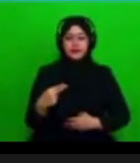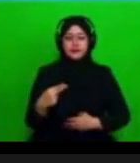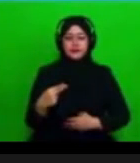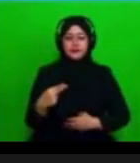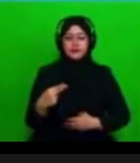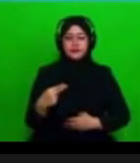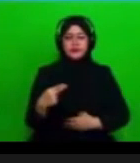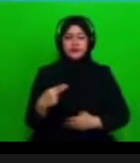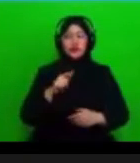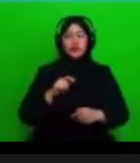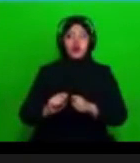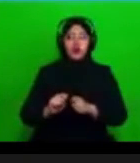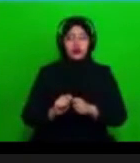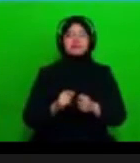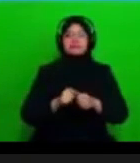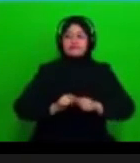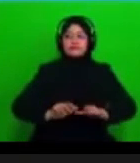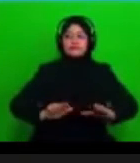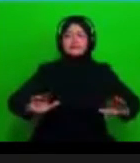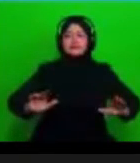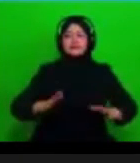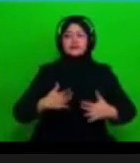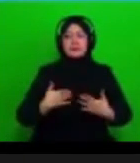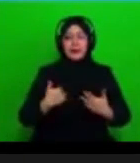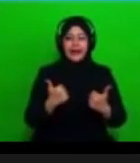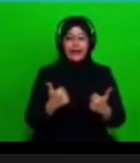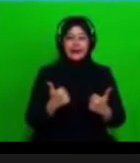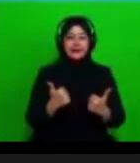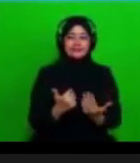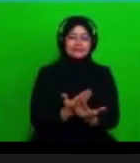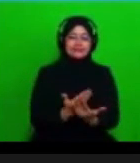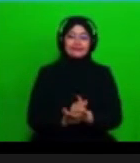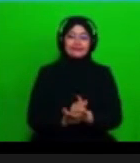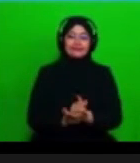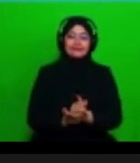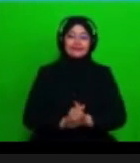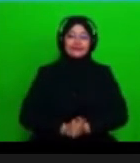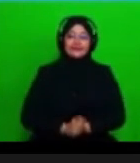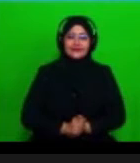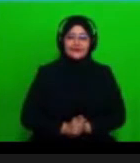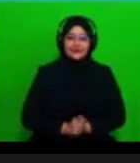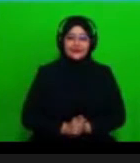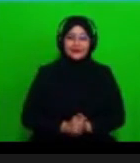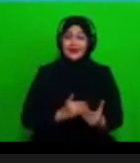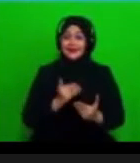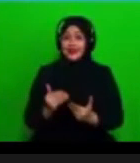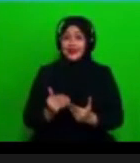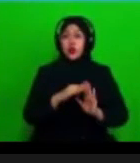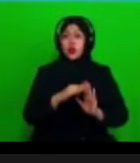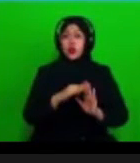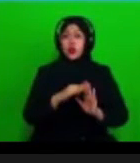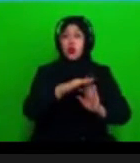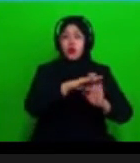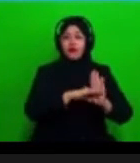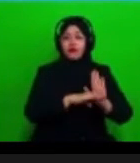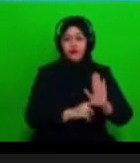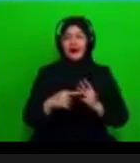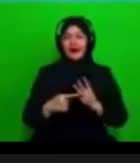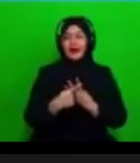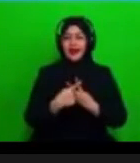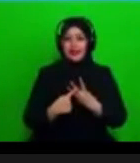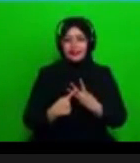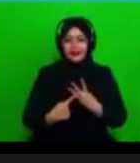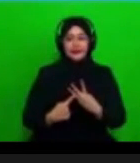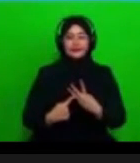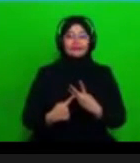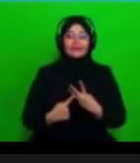menjadi membaikkan kemaslahatan ini lebih baik lagi. Next, untuk daftar isi ada